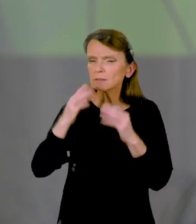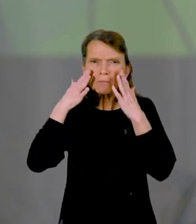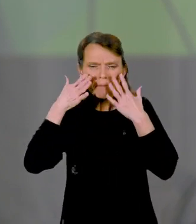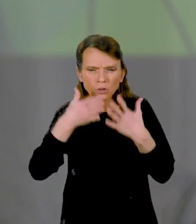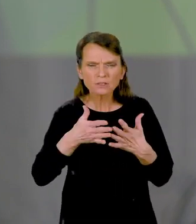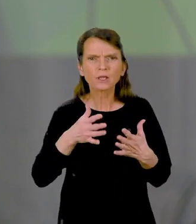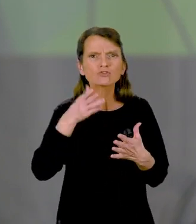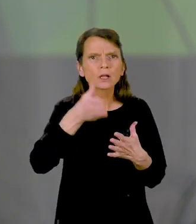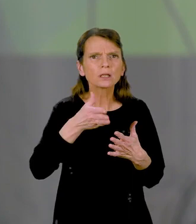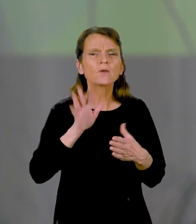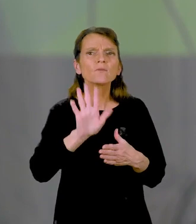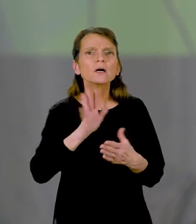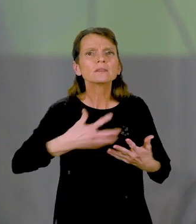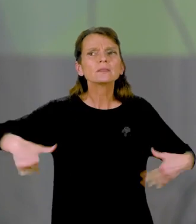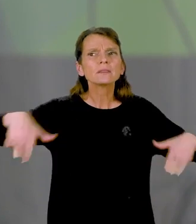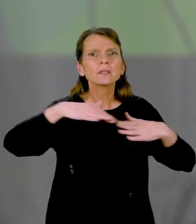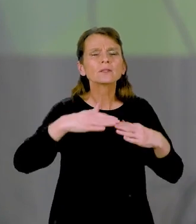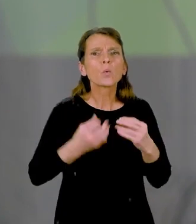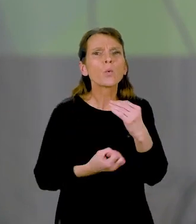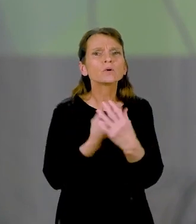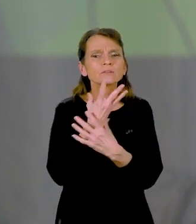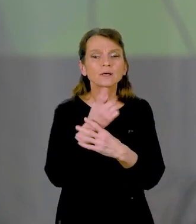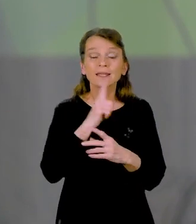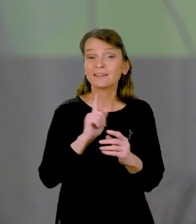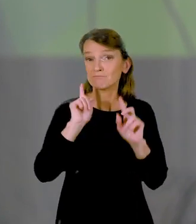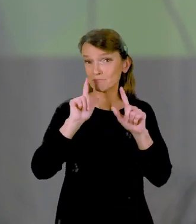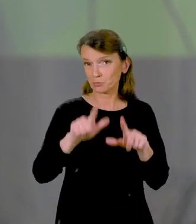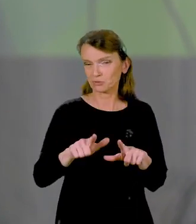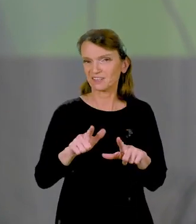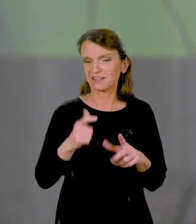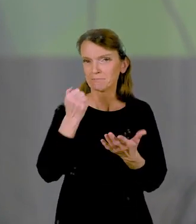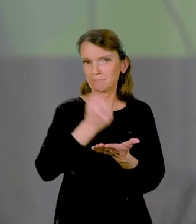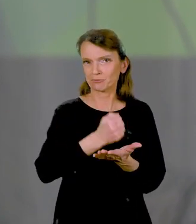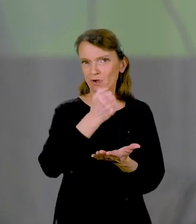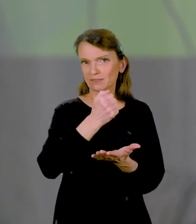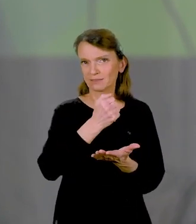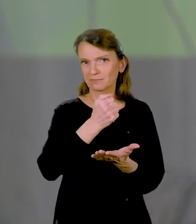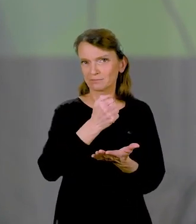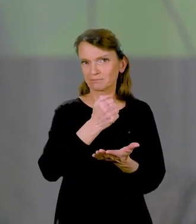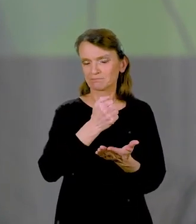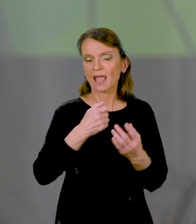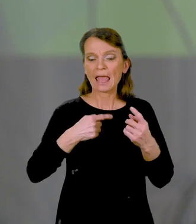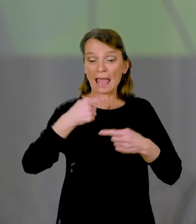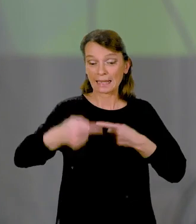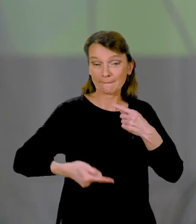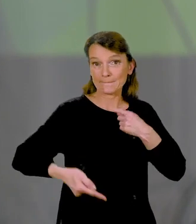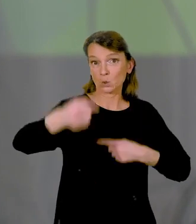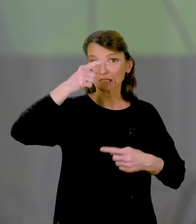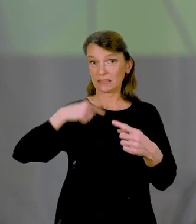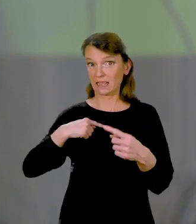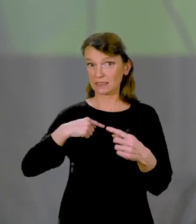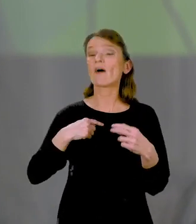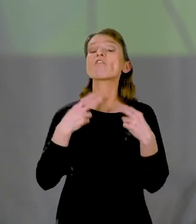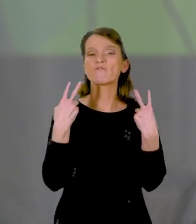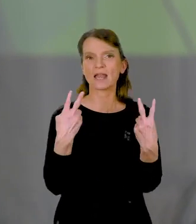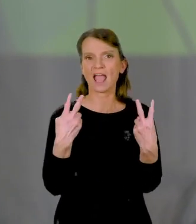nje nedrjih ustvarjali in v njej pustili pečat. A reprociteta velja,